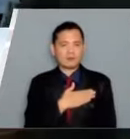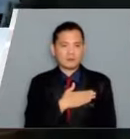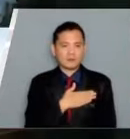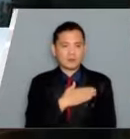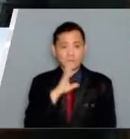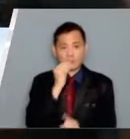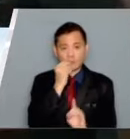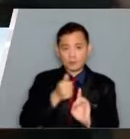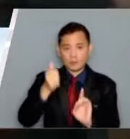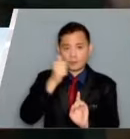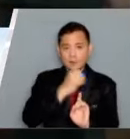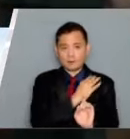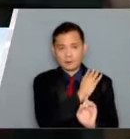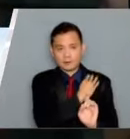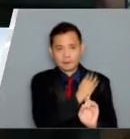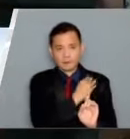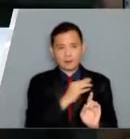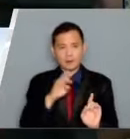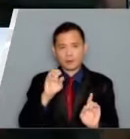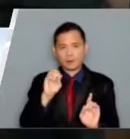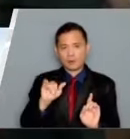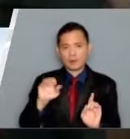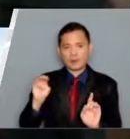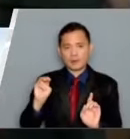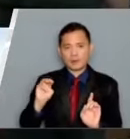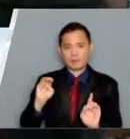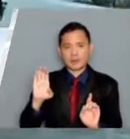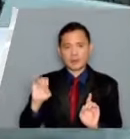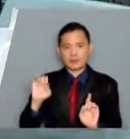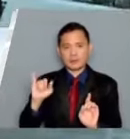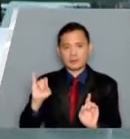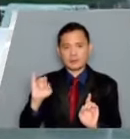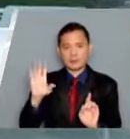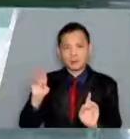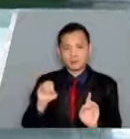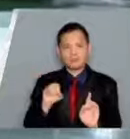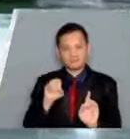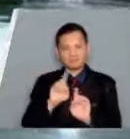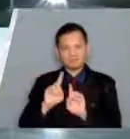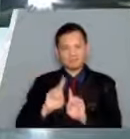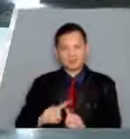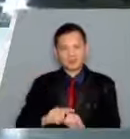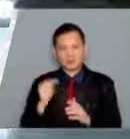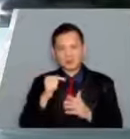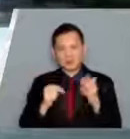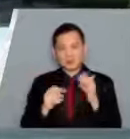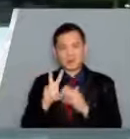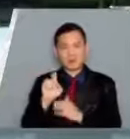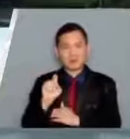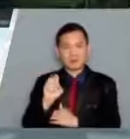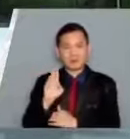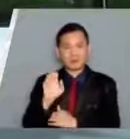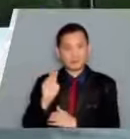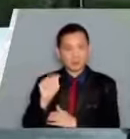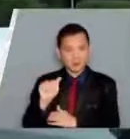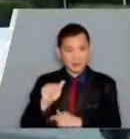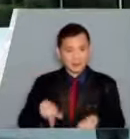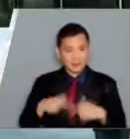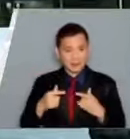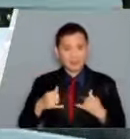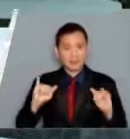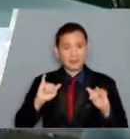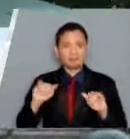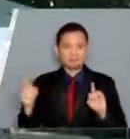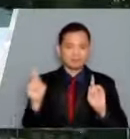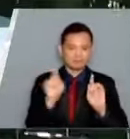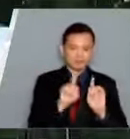commanding general ng Philippine Army dumalo rin ng ilang mga beterano na buhay pa rin hanggang ngayon maging ang mga asawa na mga pumanaw na may reath